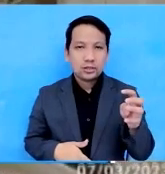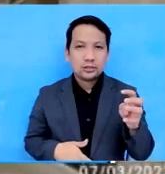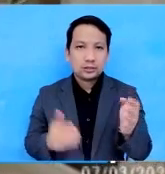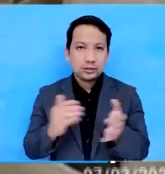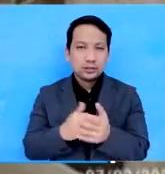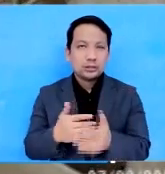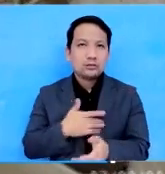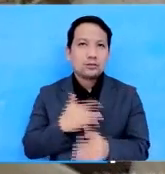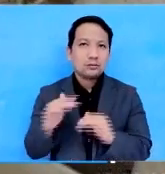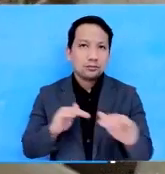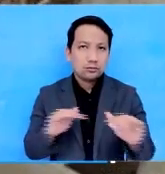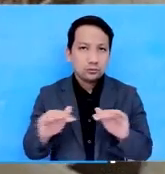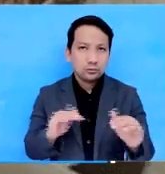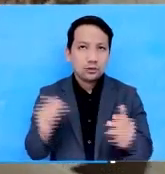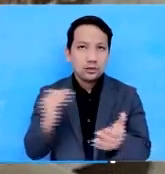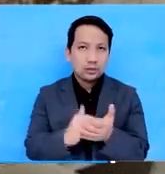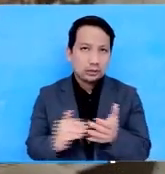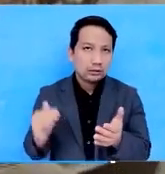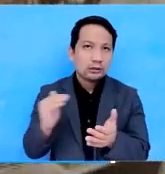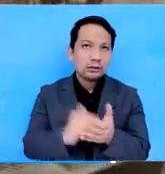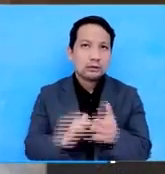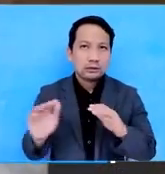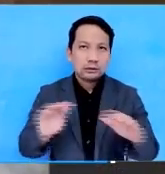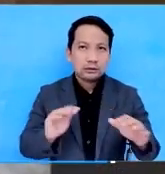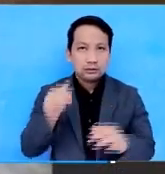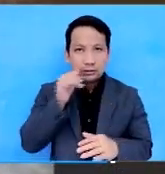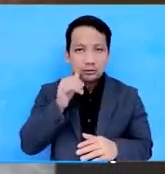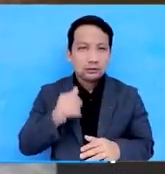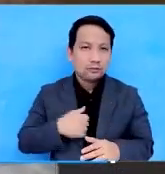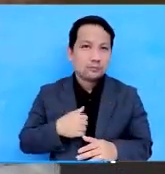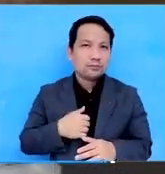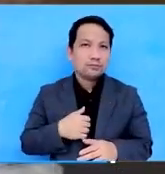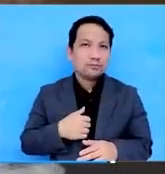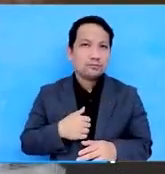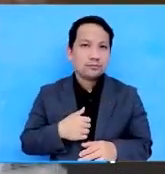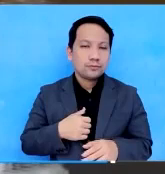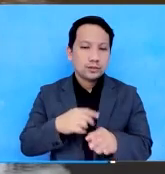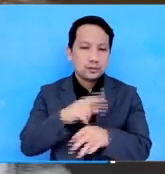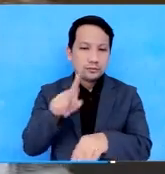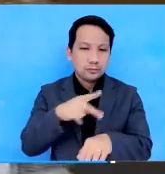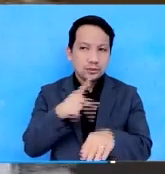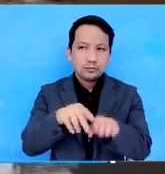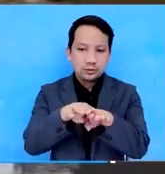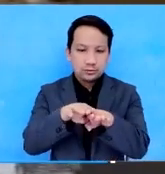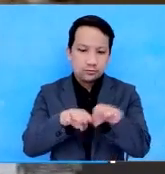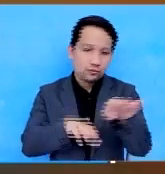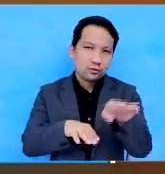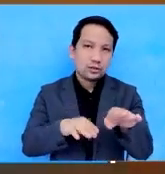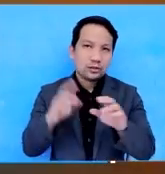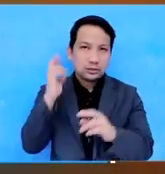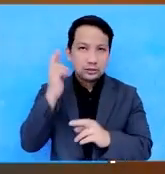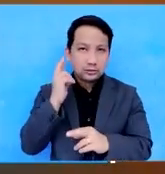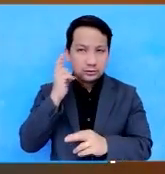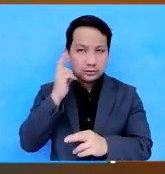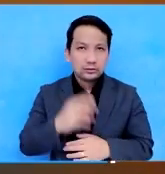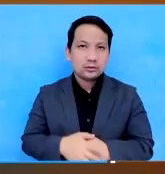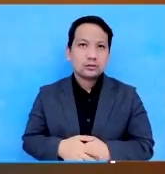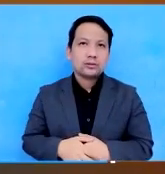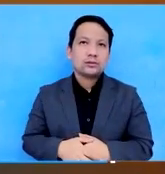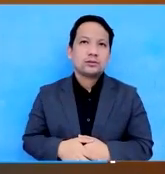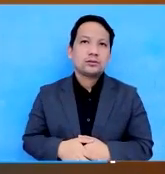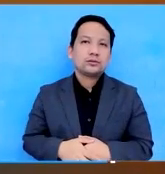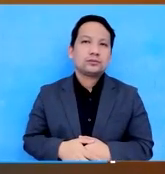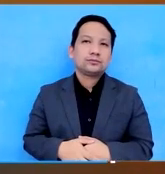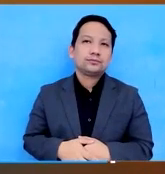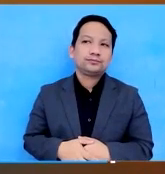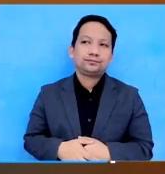naramdaman matapos ang magkasunod na lindol kahapon. Philippine fault daw ang naging dahilan ng pagyanig. Ito, this is being generated